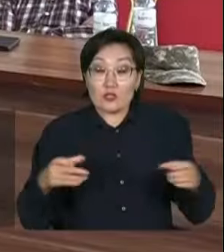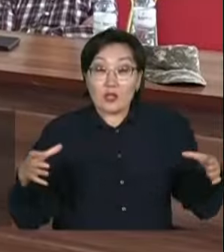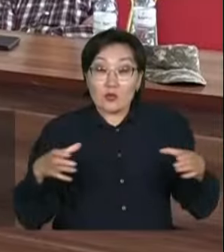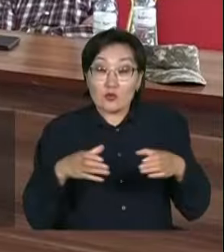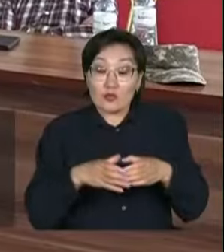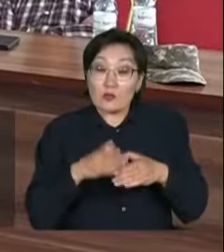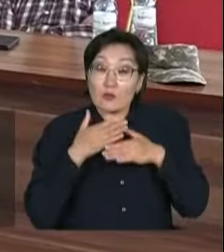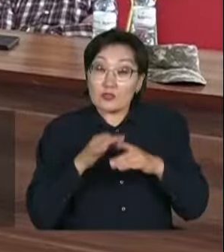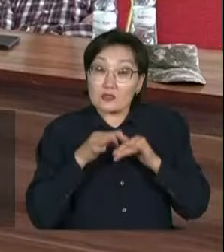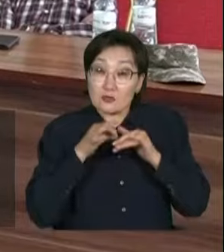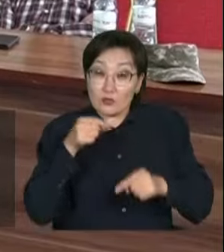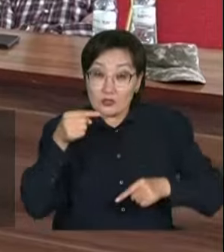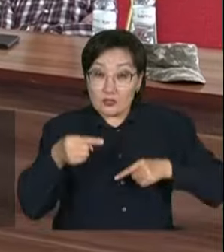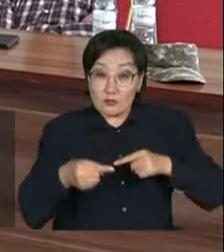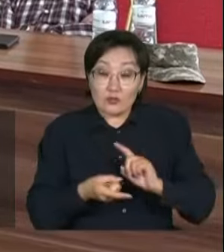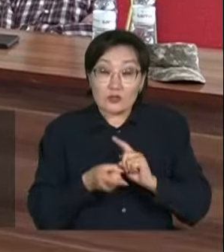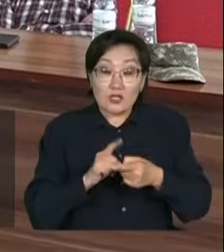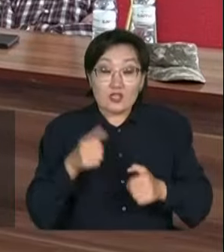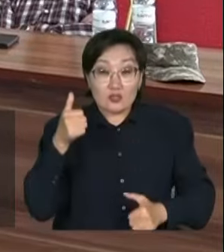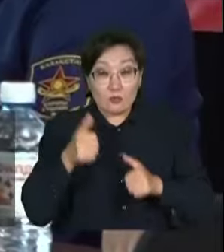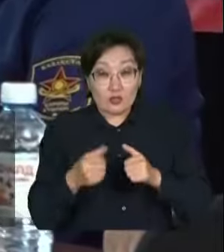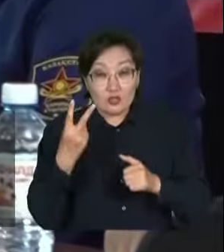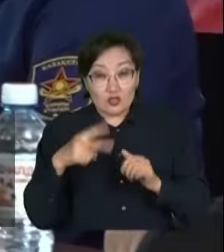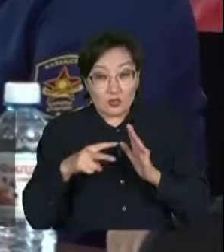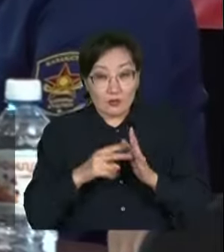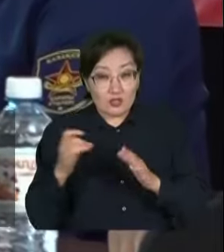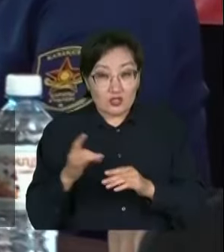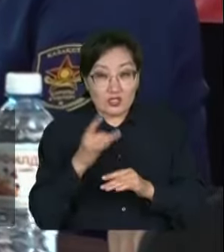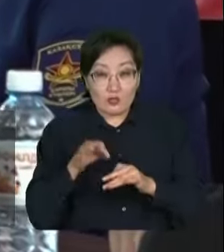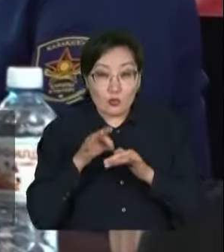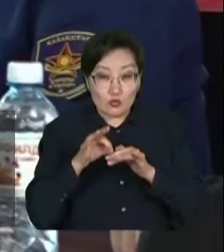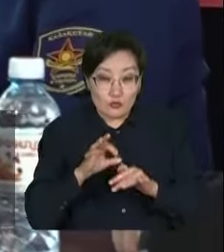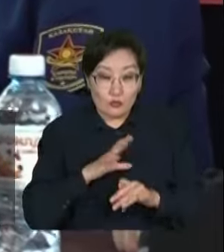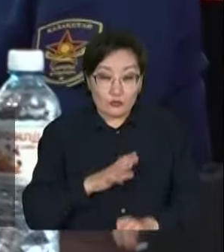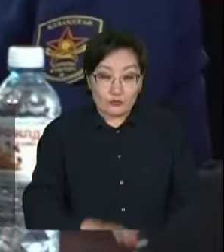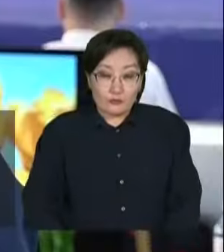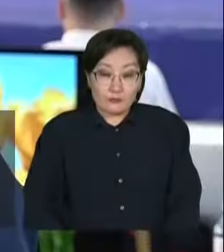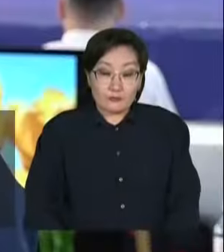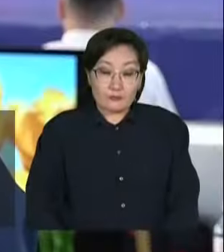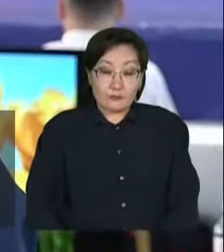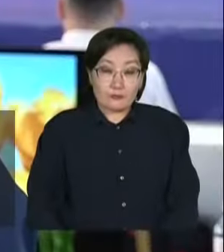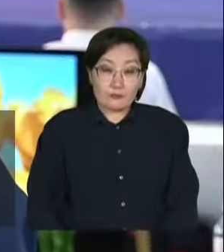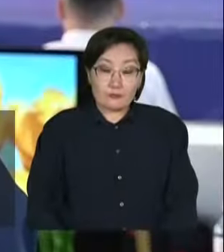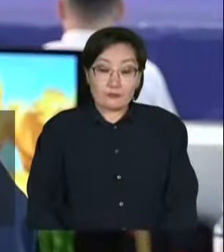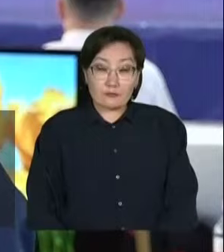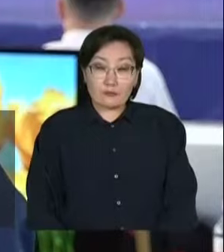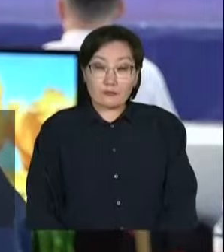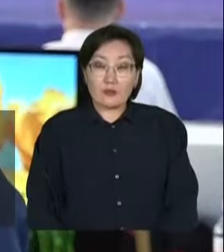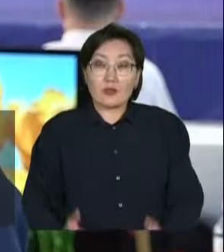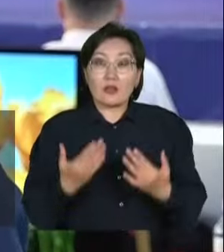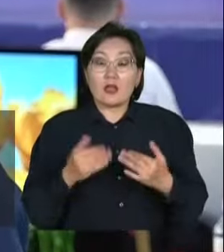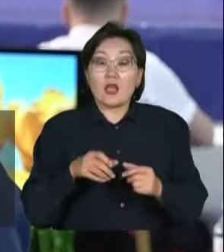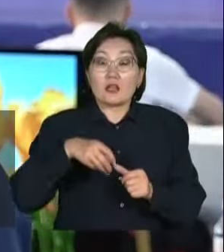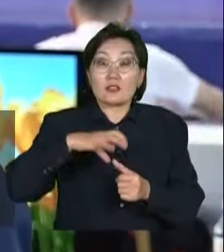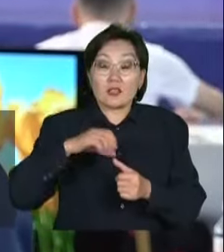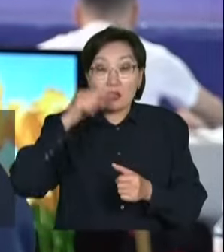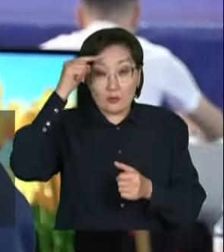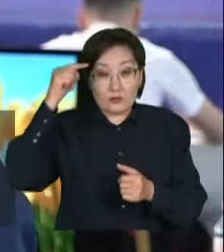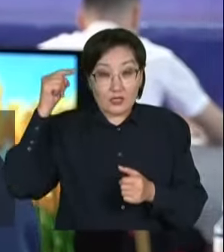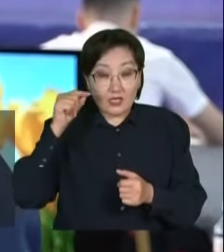болған. Дәстүрге айналған жарыс биыл осымен 27-ші рет өткізіліп отыр. Очень приятно. Армения,